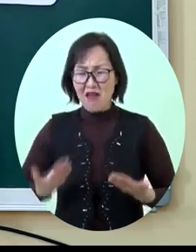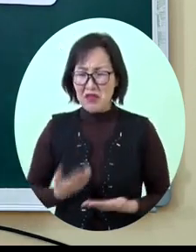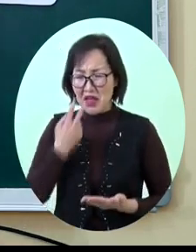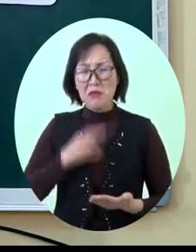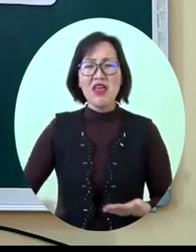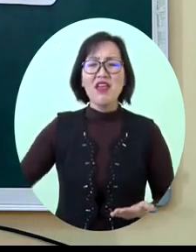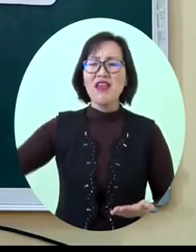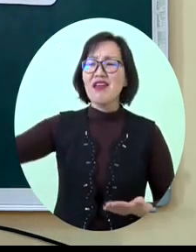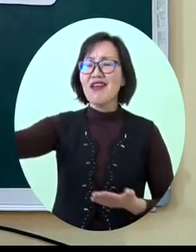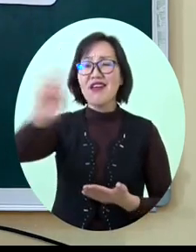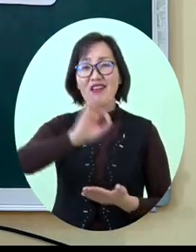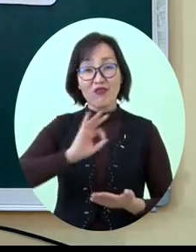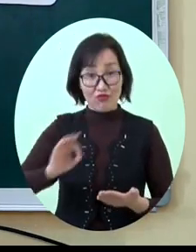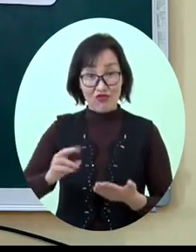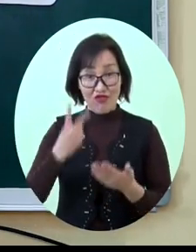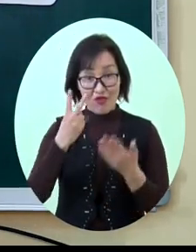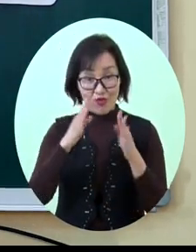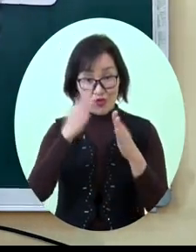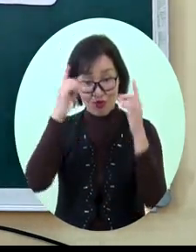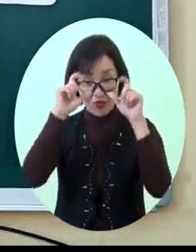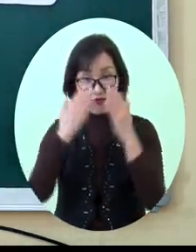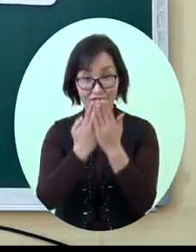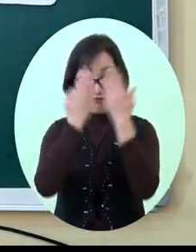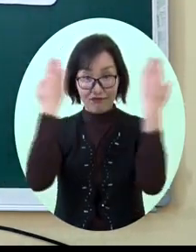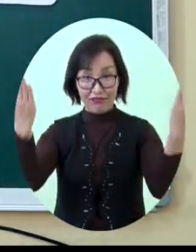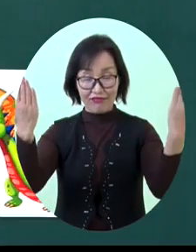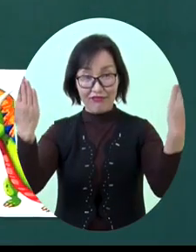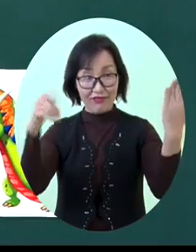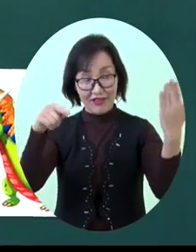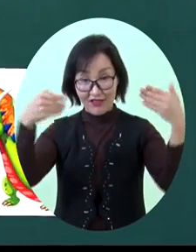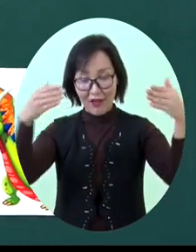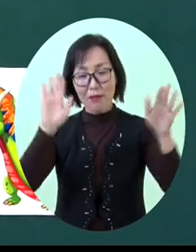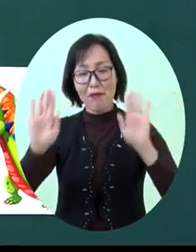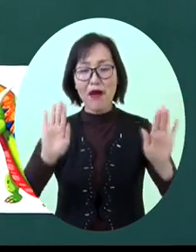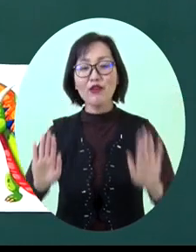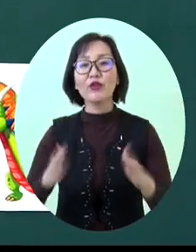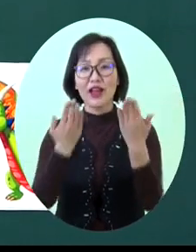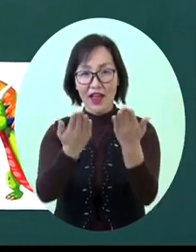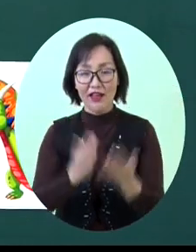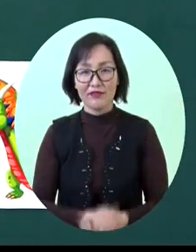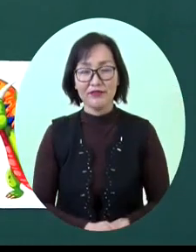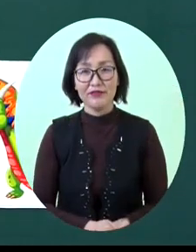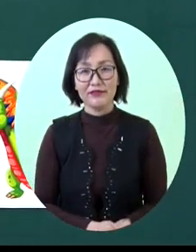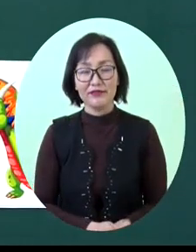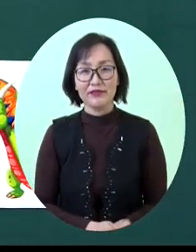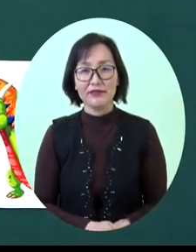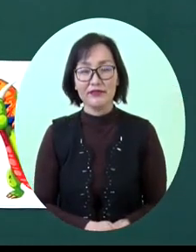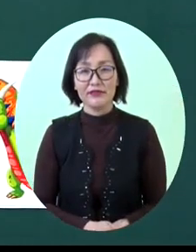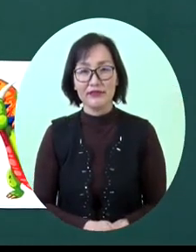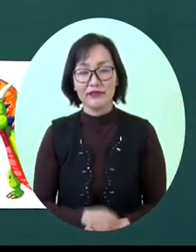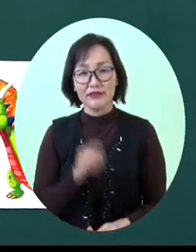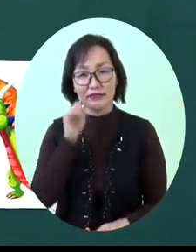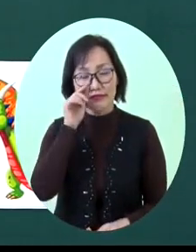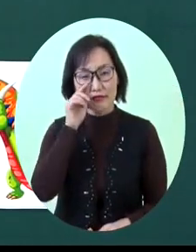гэж хоёр хэсэг ангилж зургаа байрлуулъя. За, багштайгаа хамтраад байрлуулъя.